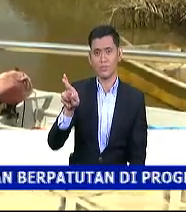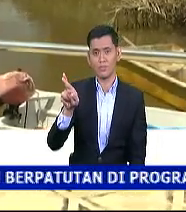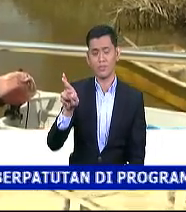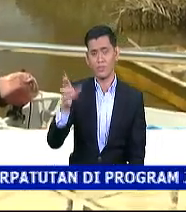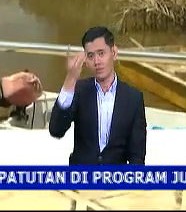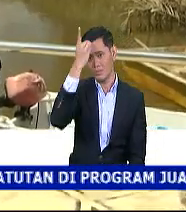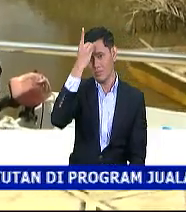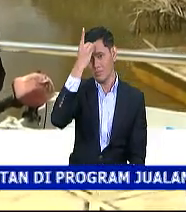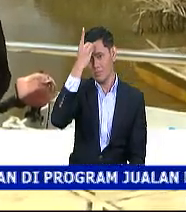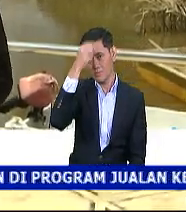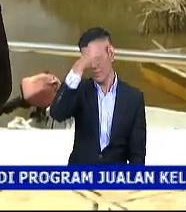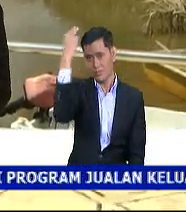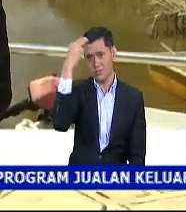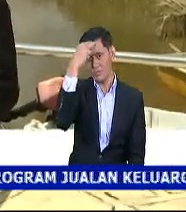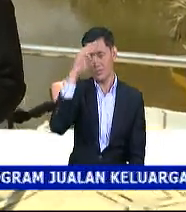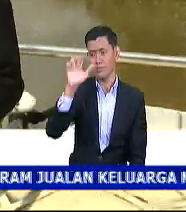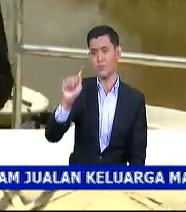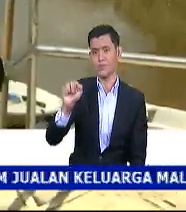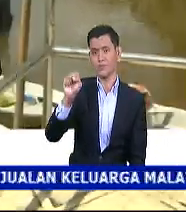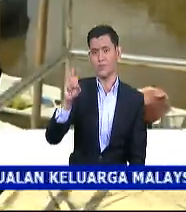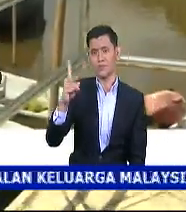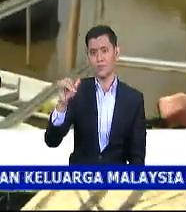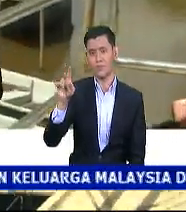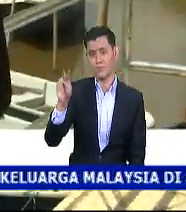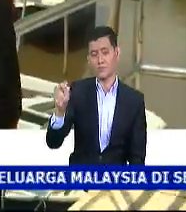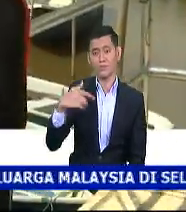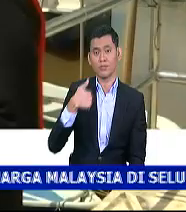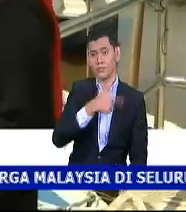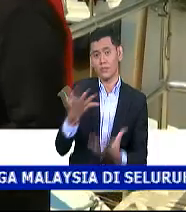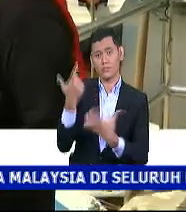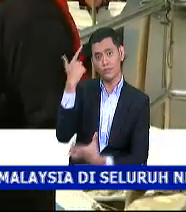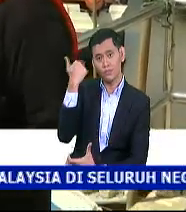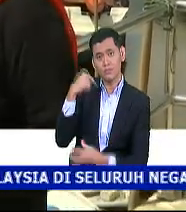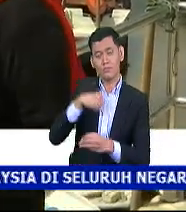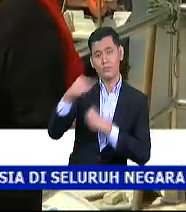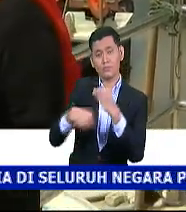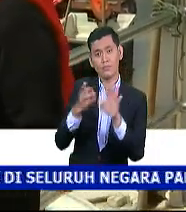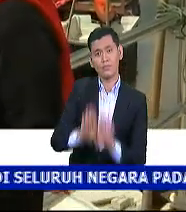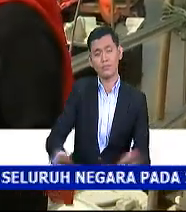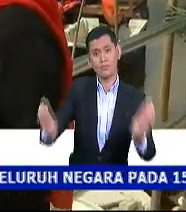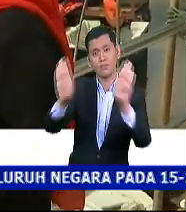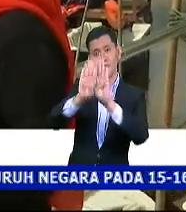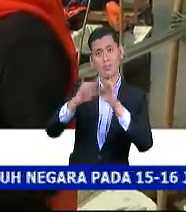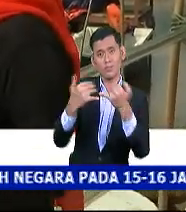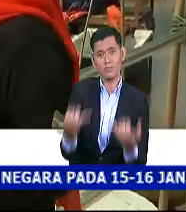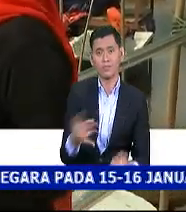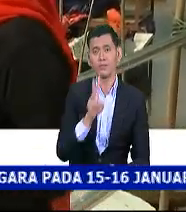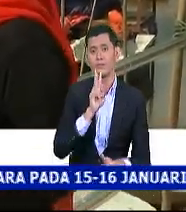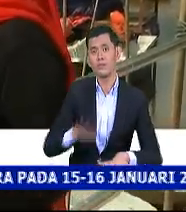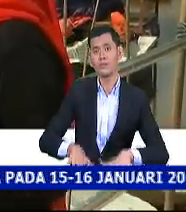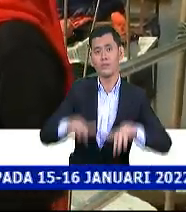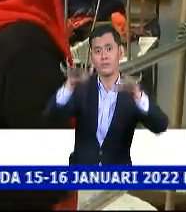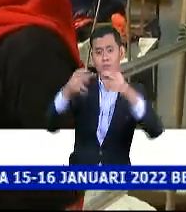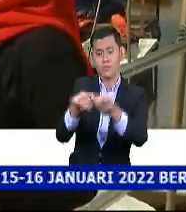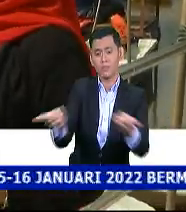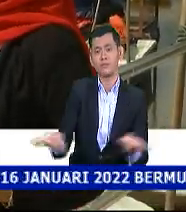Datuk Haji Samsudin. Kita ingin mengetahui Tuan Haji mengenai perkembangan terkini banjir di daerah